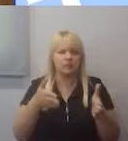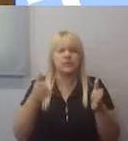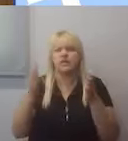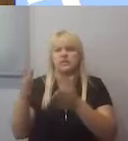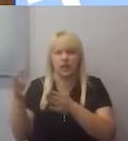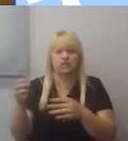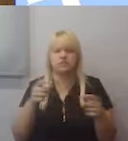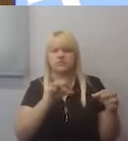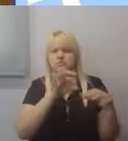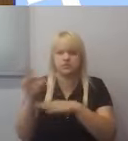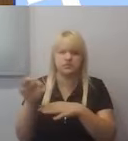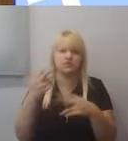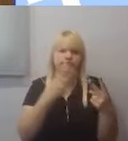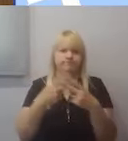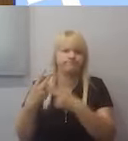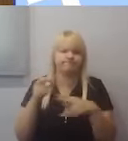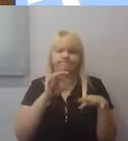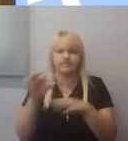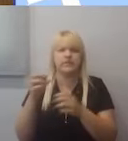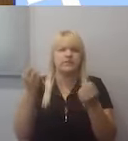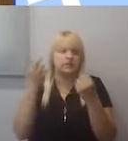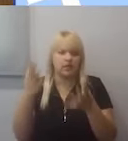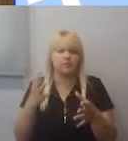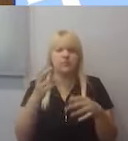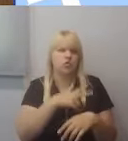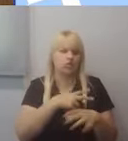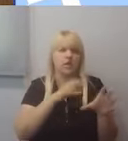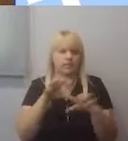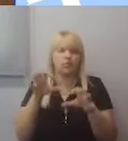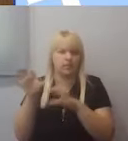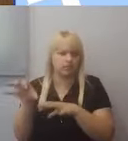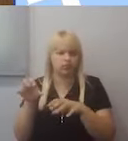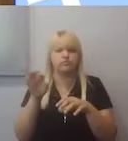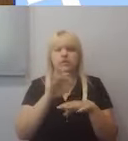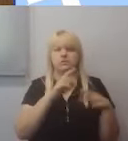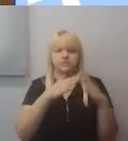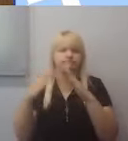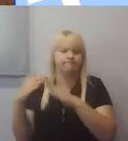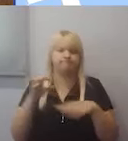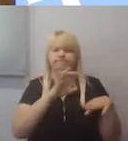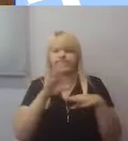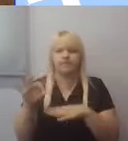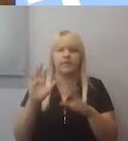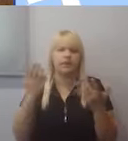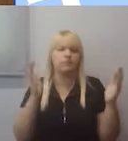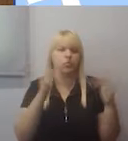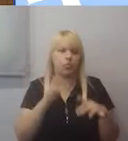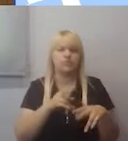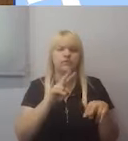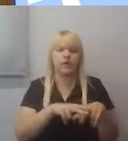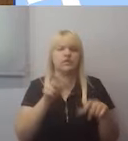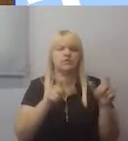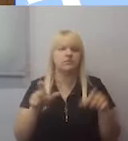vietas skaidras sociālās aprūpes centri bet uz pulcēšanās vietām nenokļūst cilvēki ar pirmās otrās un